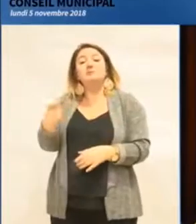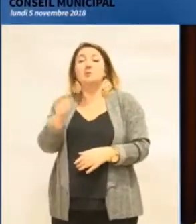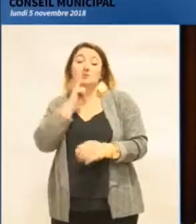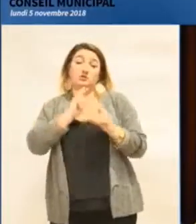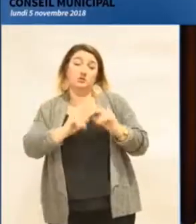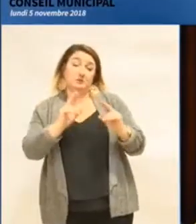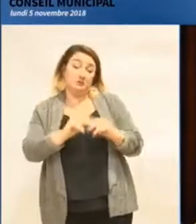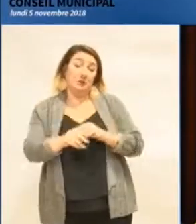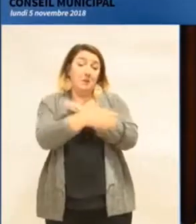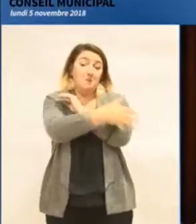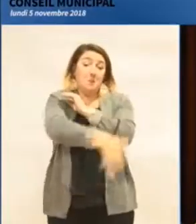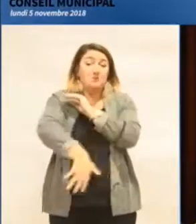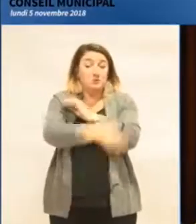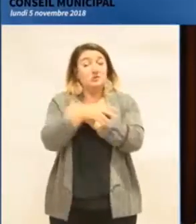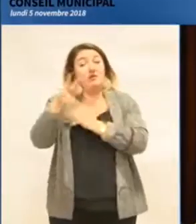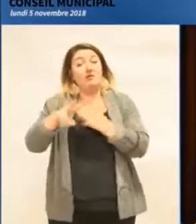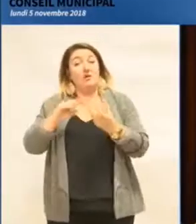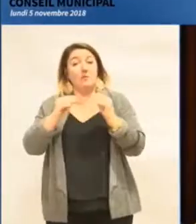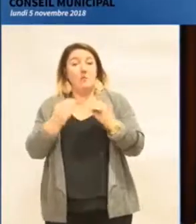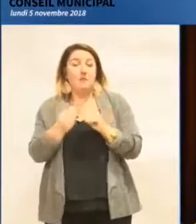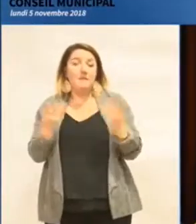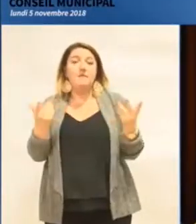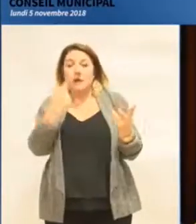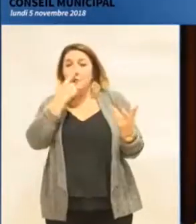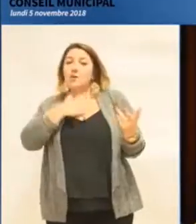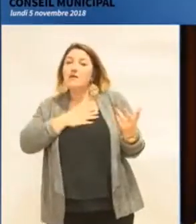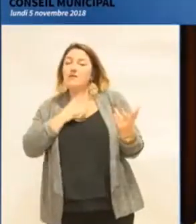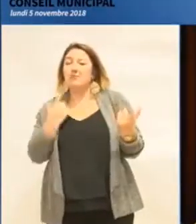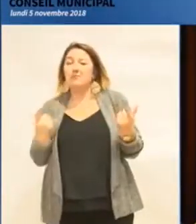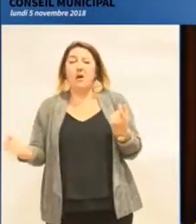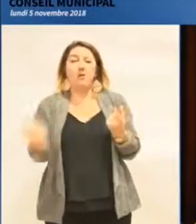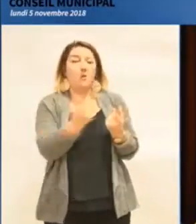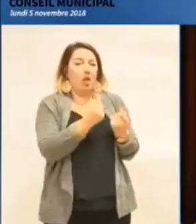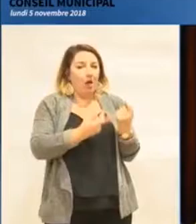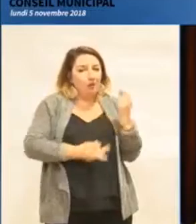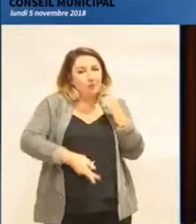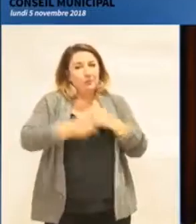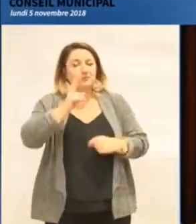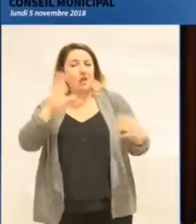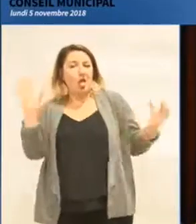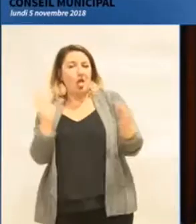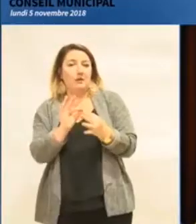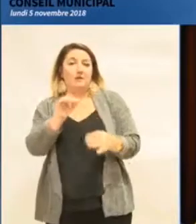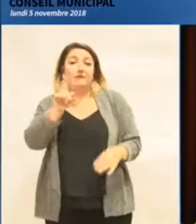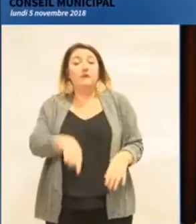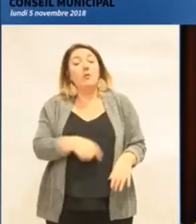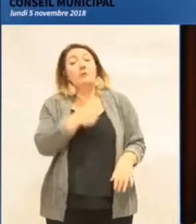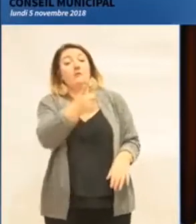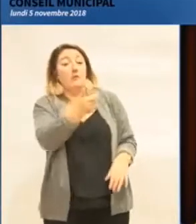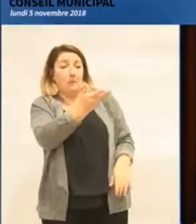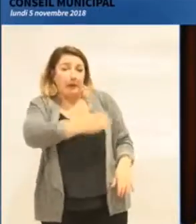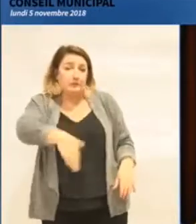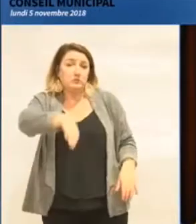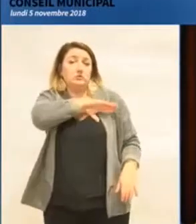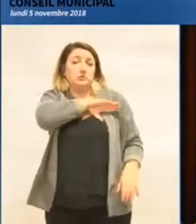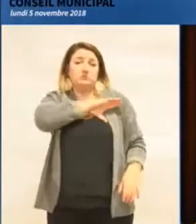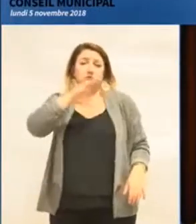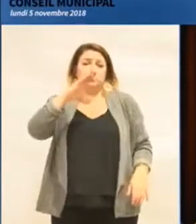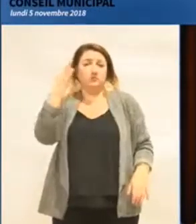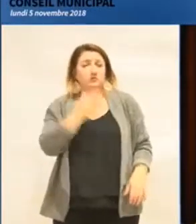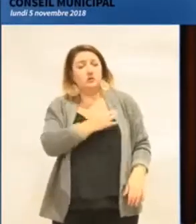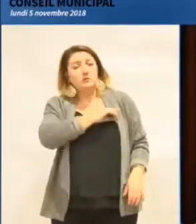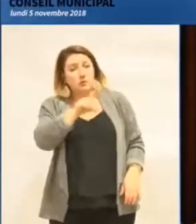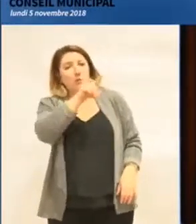mériterait peut-être une action partenariale plus forte, je l'ai aussi dit. Mais ce n'est pas votre responsabilité première. Toutefois, vous êtes